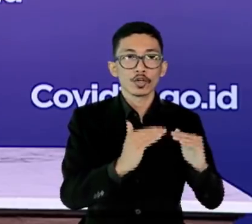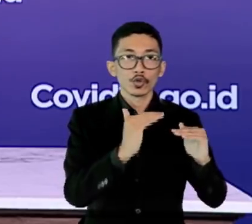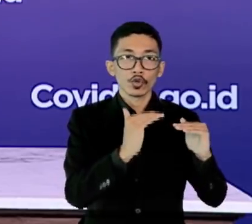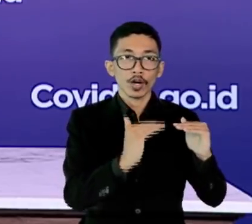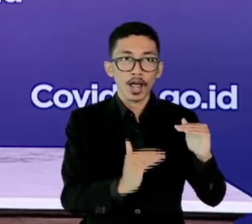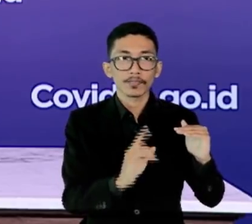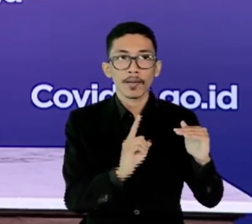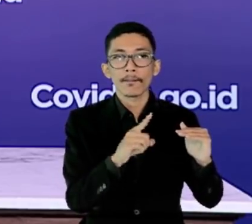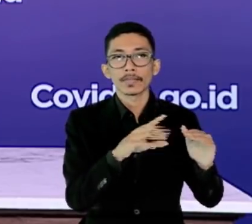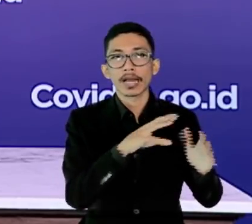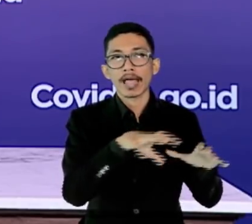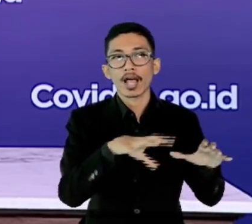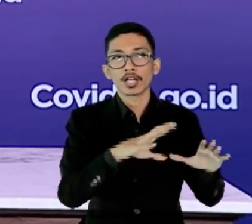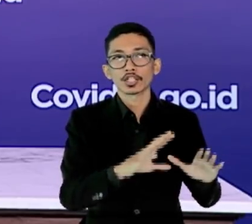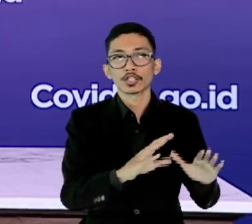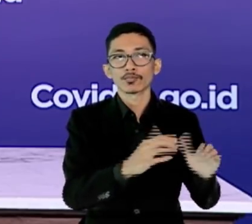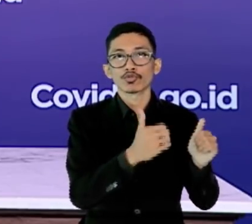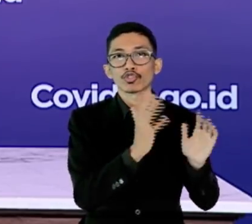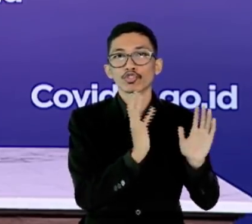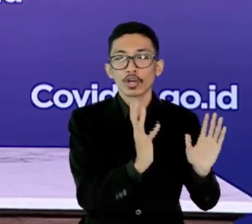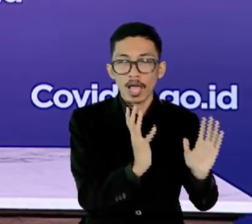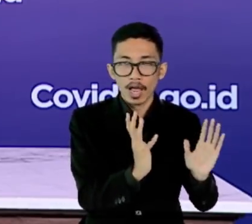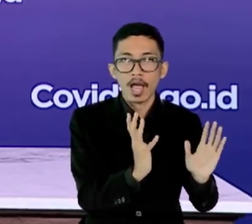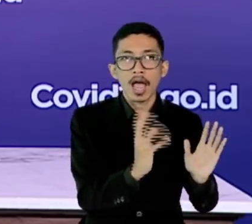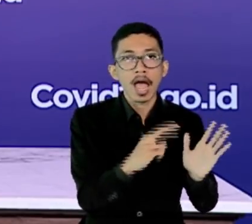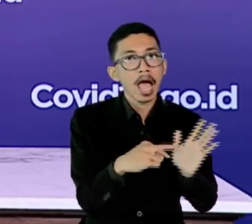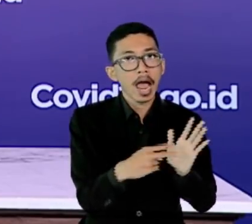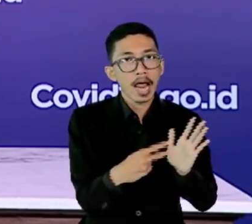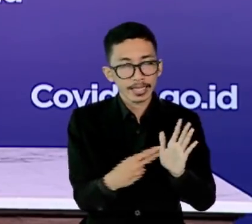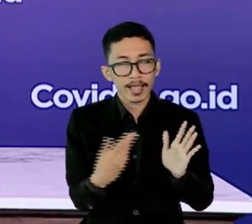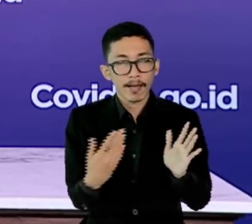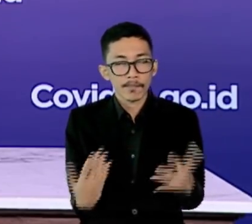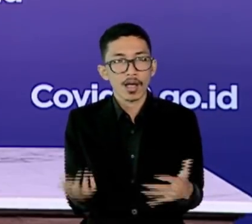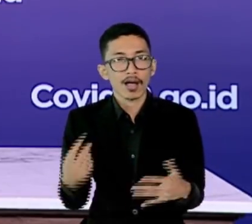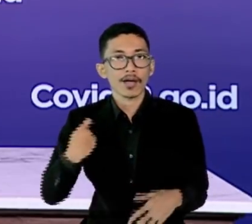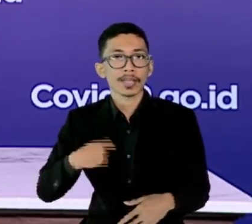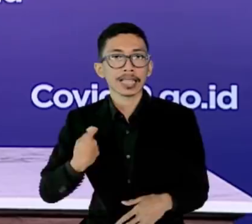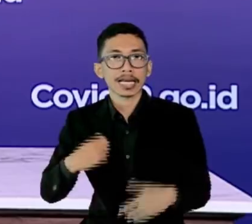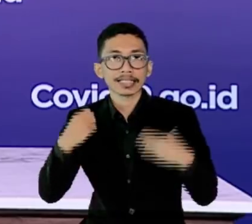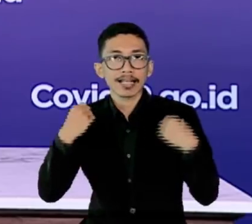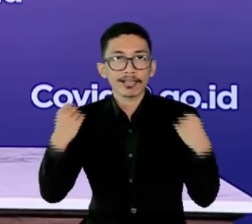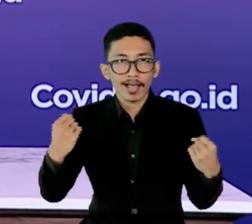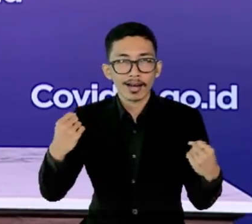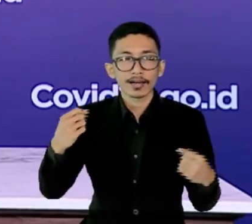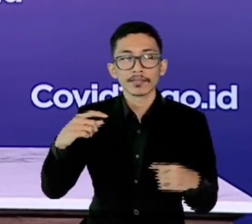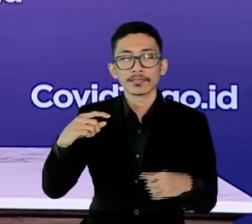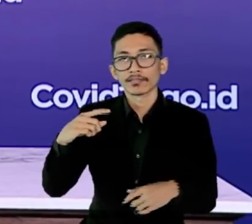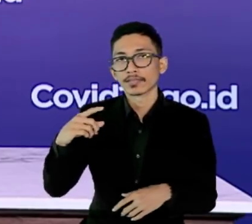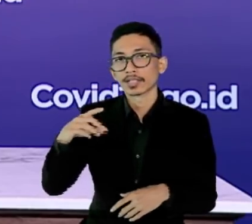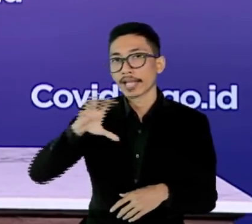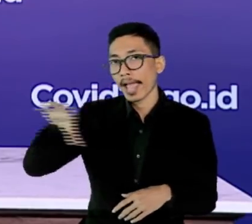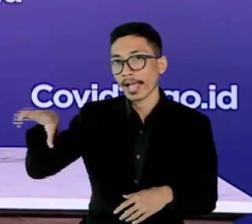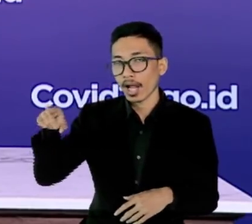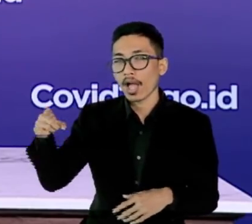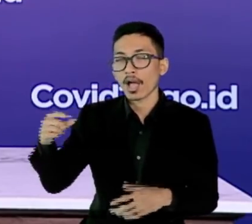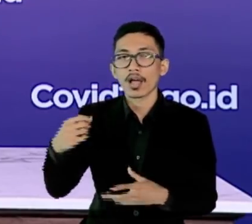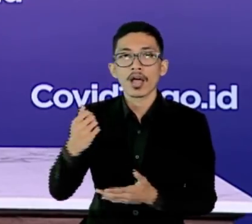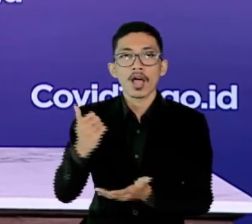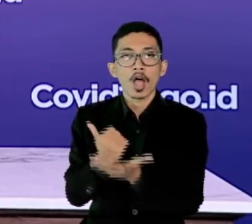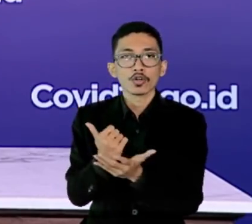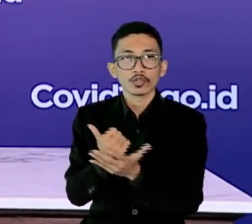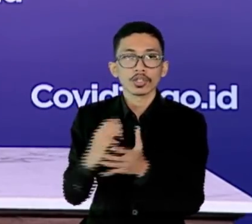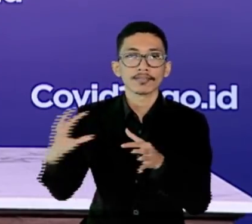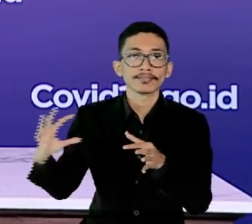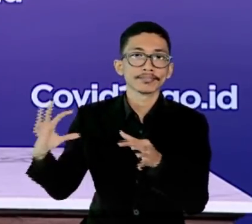sembuh atau meninggal. Untuk itu, Kementerian Kesehatan maupun pemerintah daerah harus berkoordinasi aktif